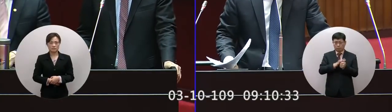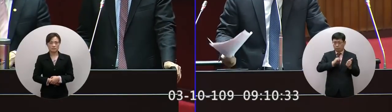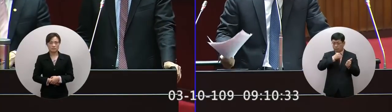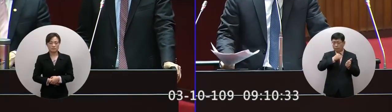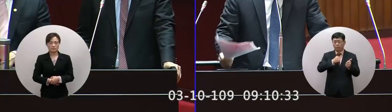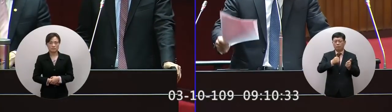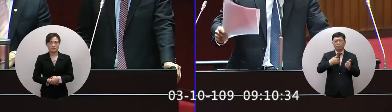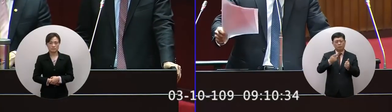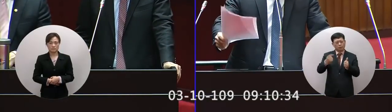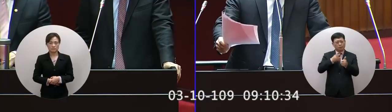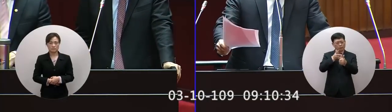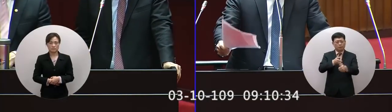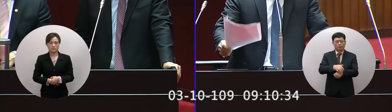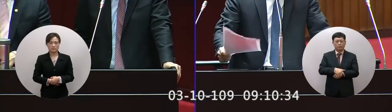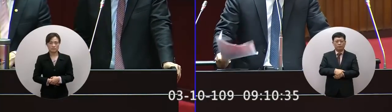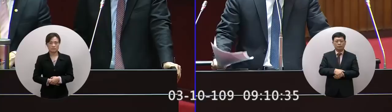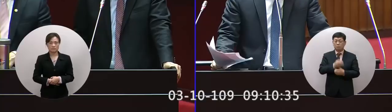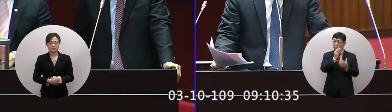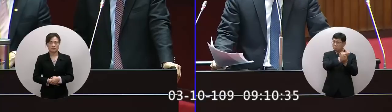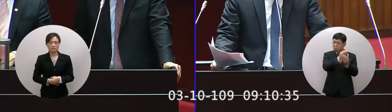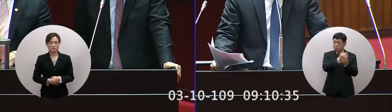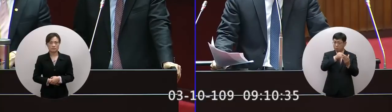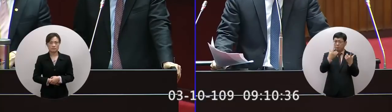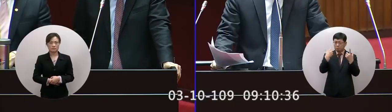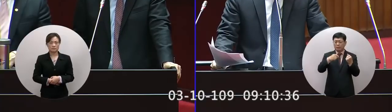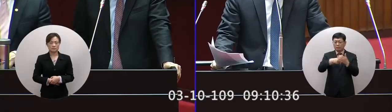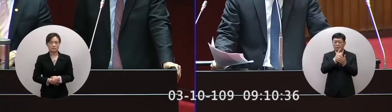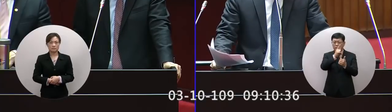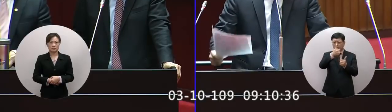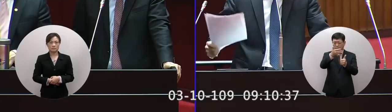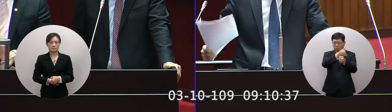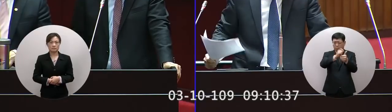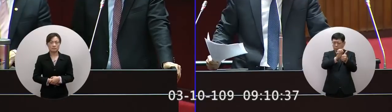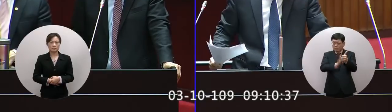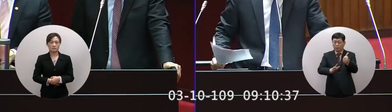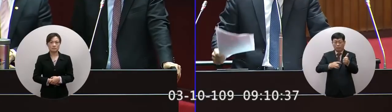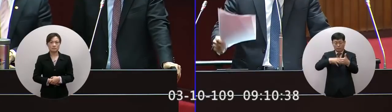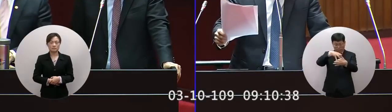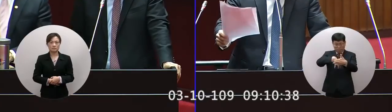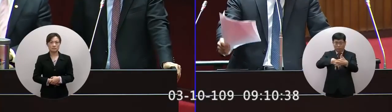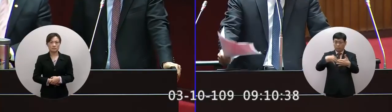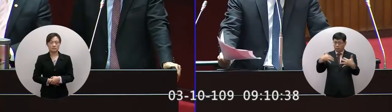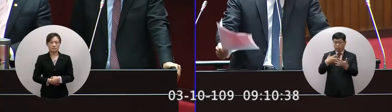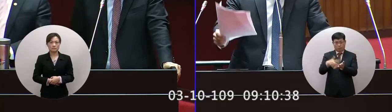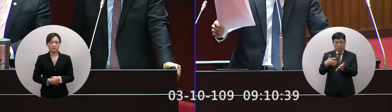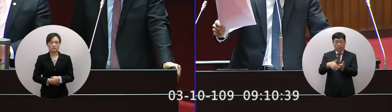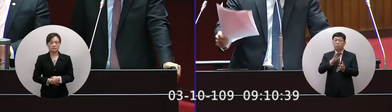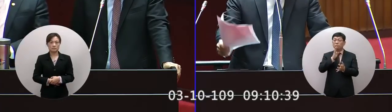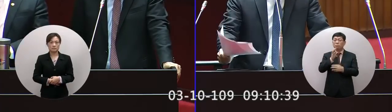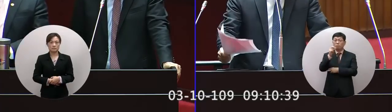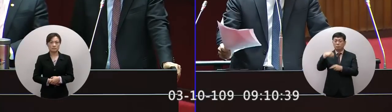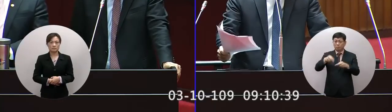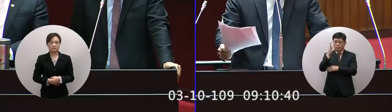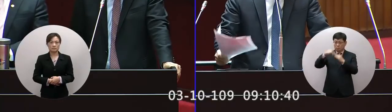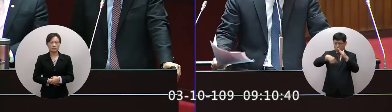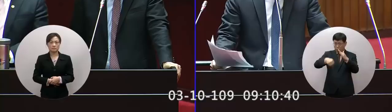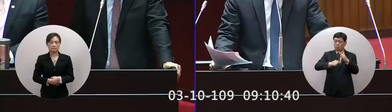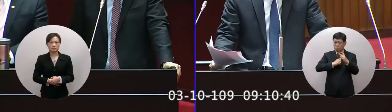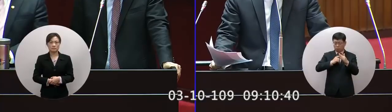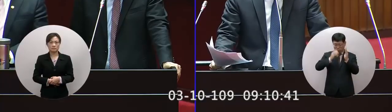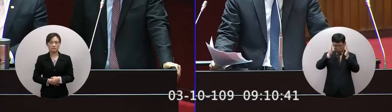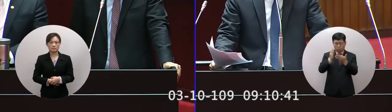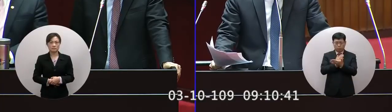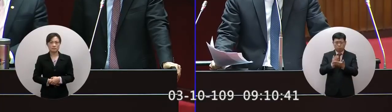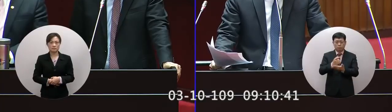嘛，所以我才说股市它是一个橱窗而已啦，背后反映的问题，这个是行政院你们真的要好